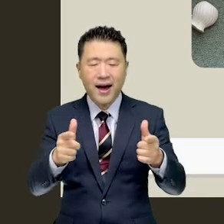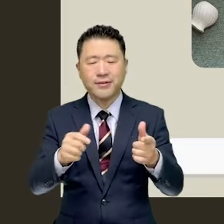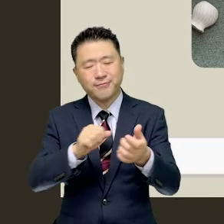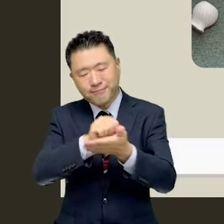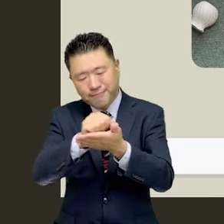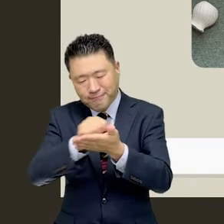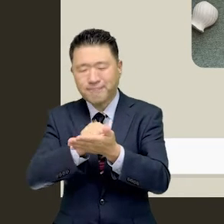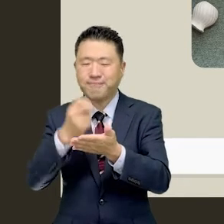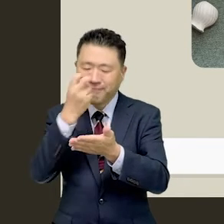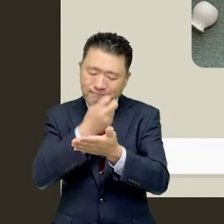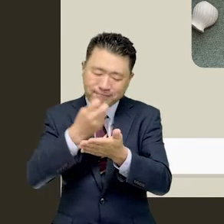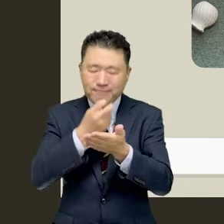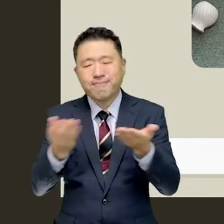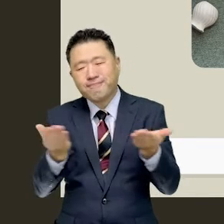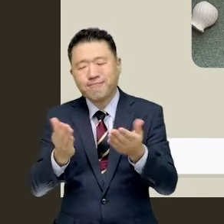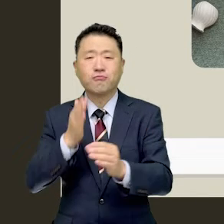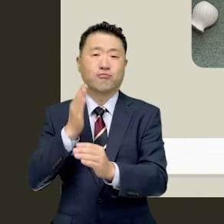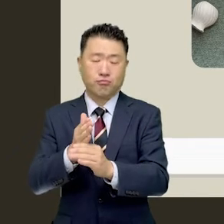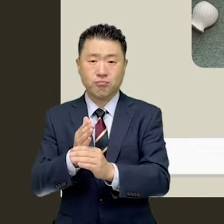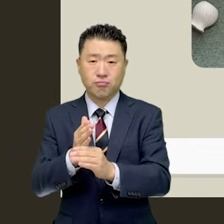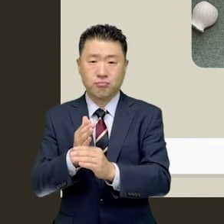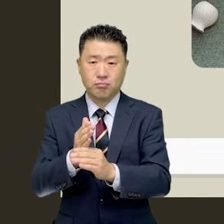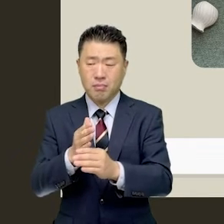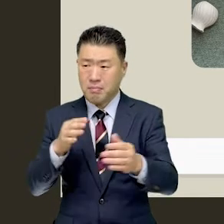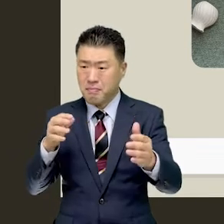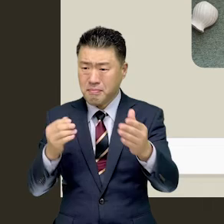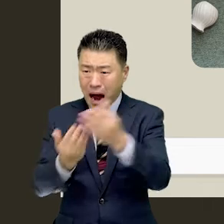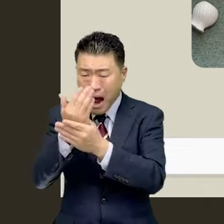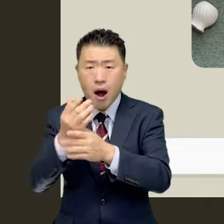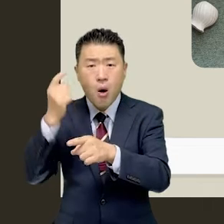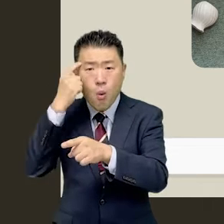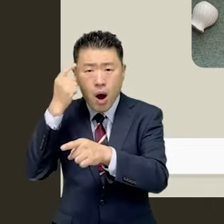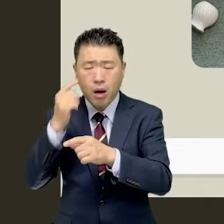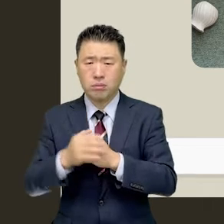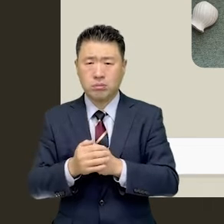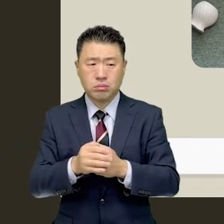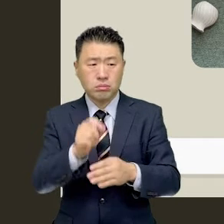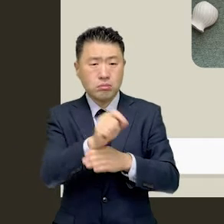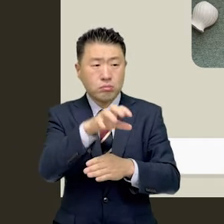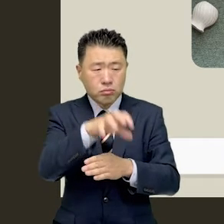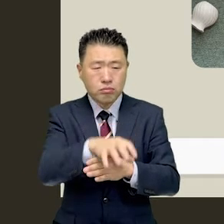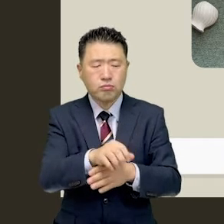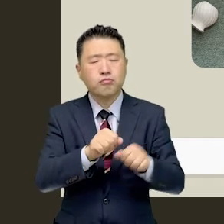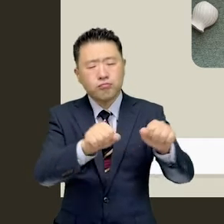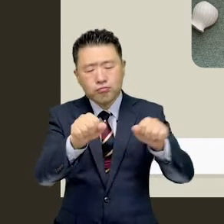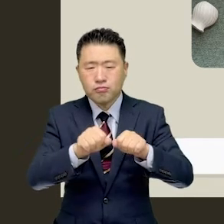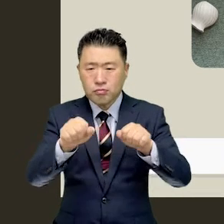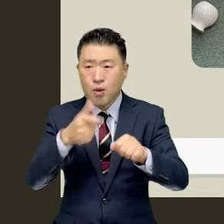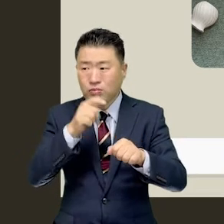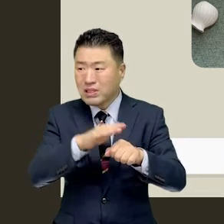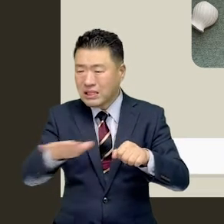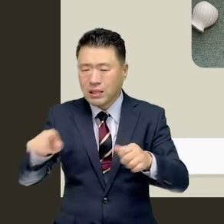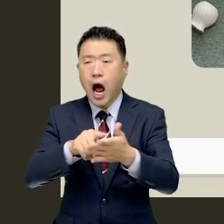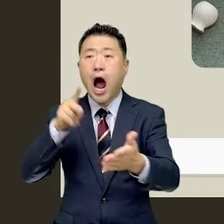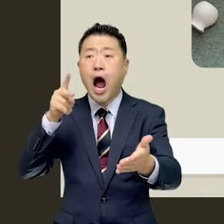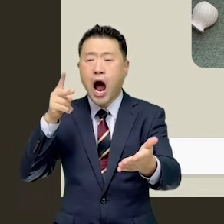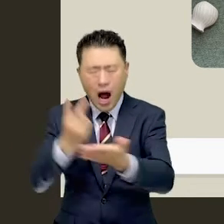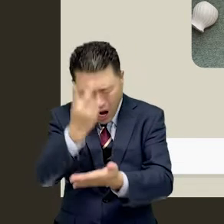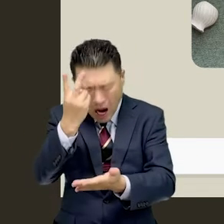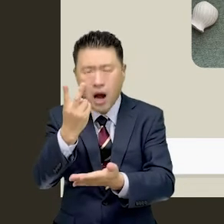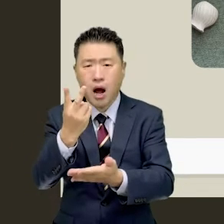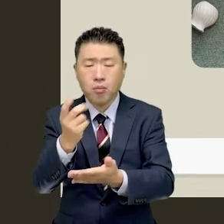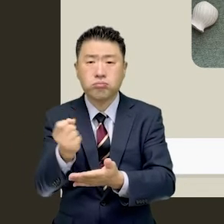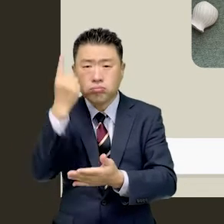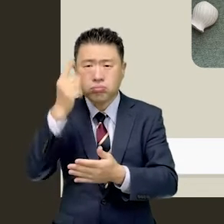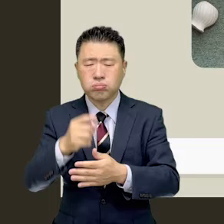업무를 수행하고 있었습니다. 사고가 발생한 원인은 사무실 청소 중 물기에 미끄러져 넘어진 것이었고 이